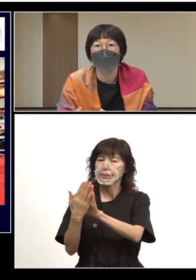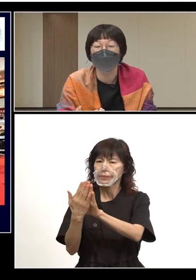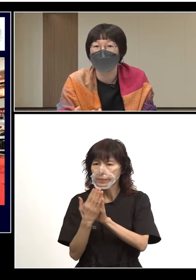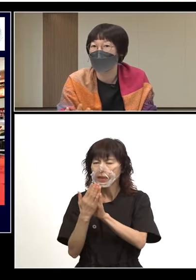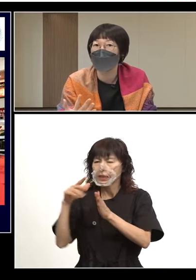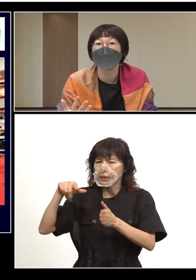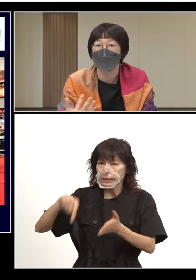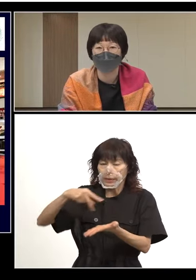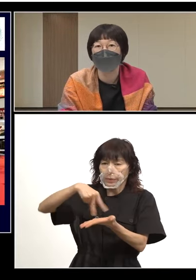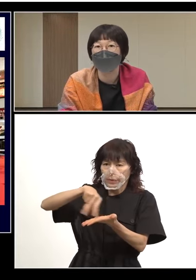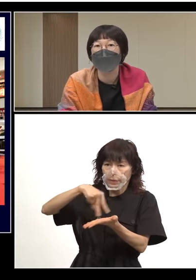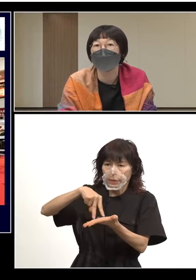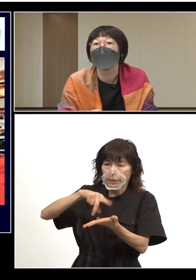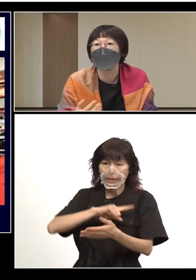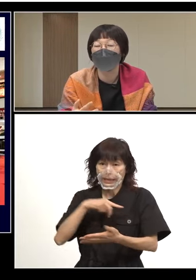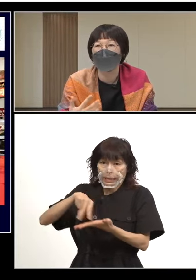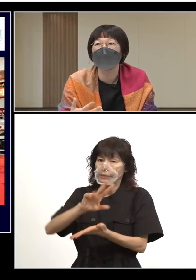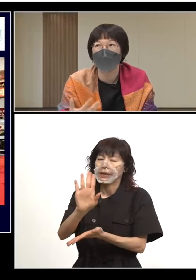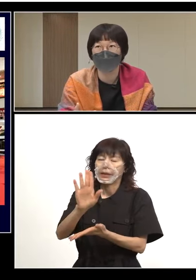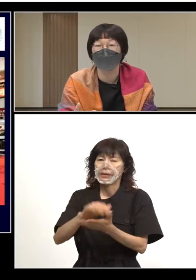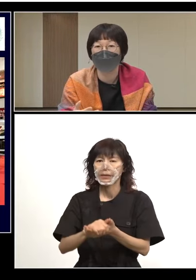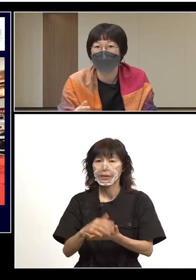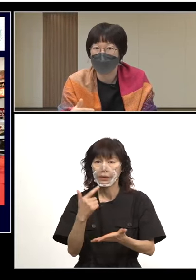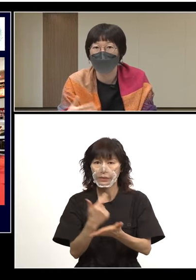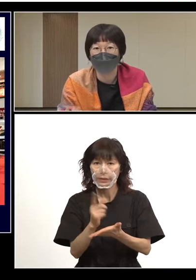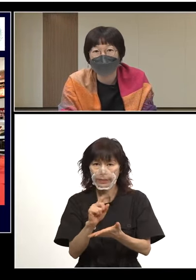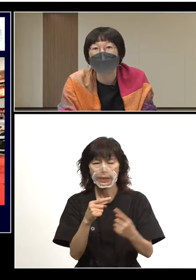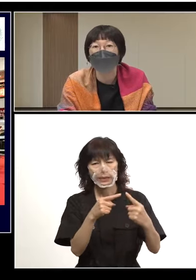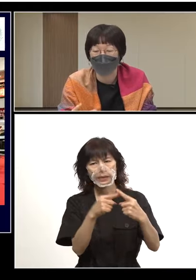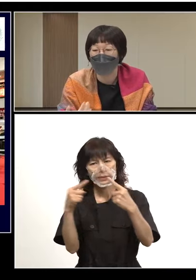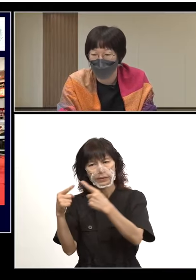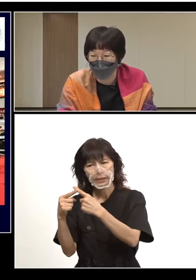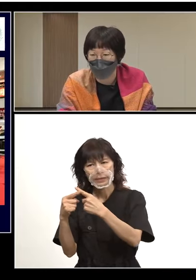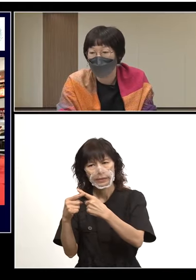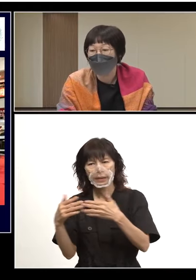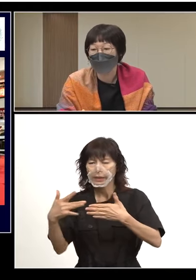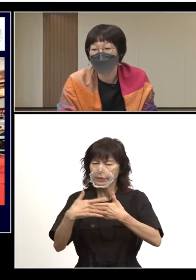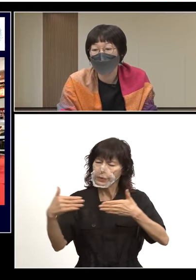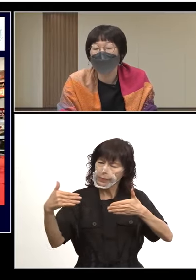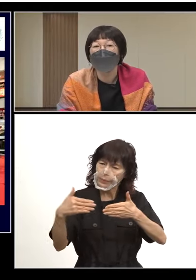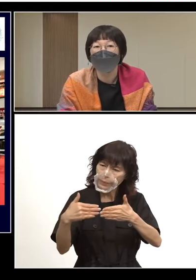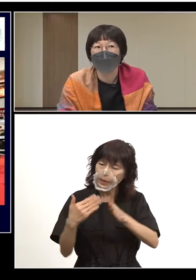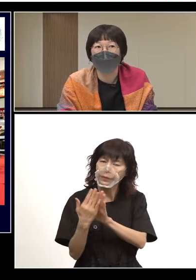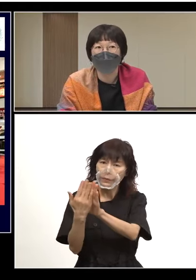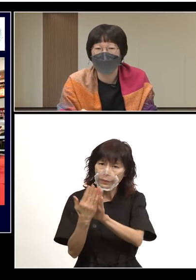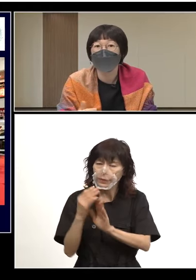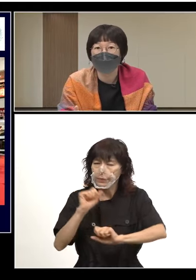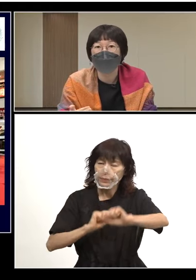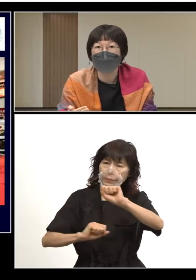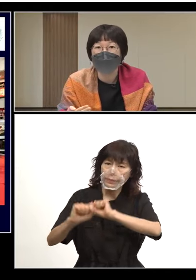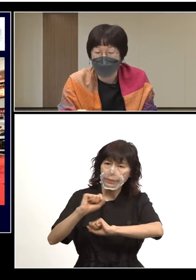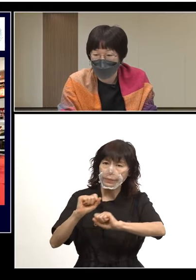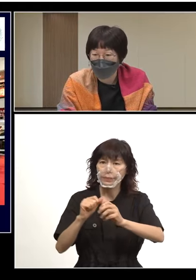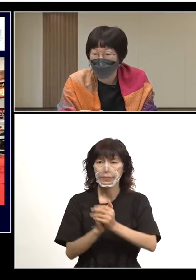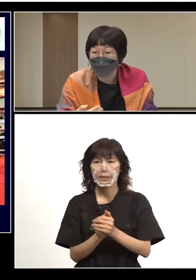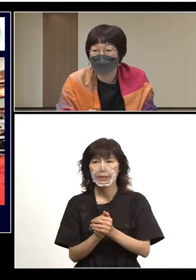嘅一個舞蹈，但係咧就唔係淨係自己跳，我哋好著重就係人同人之間嘅嗰個互動。咁所以咧，我哋喺接觸即興